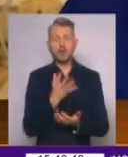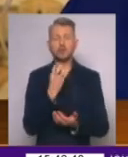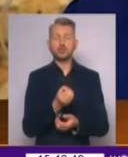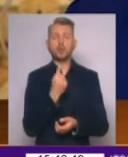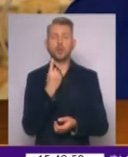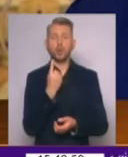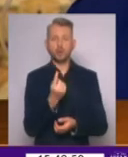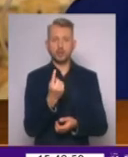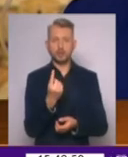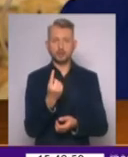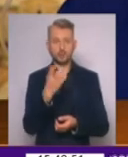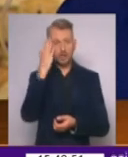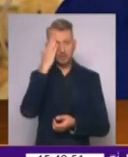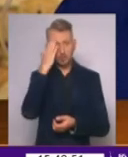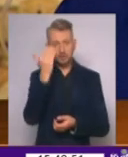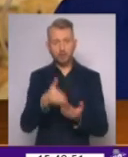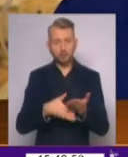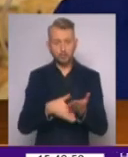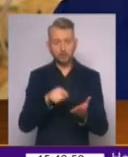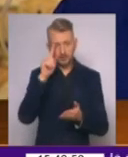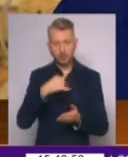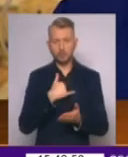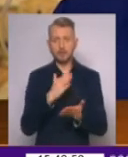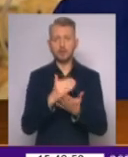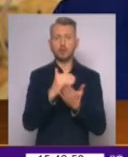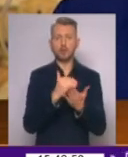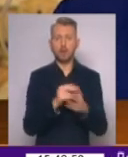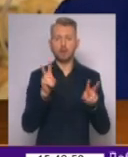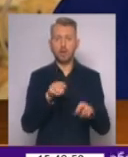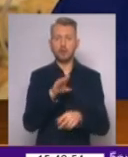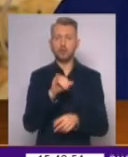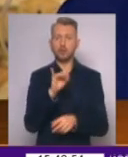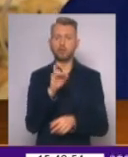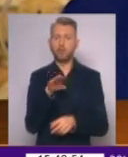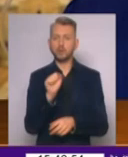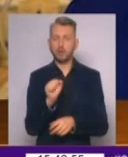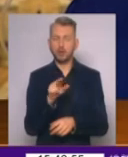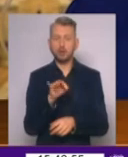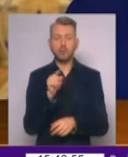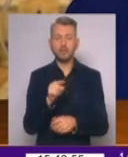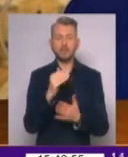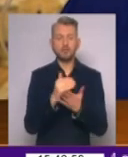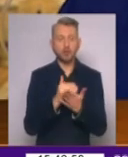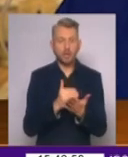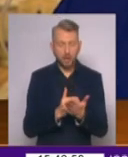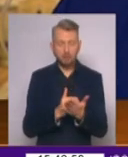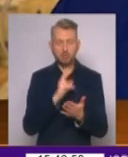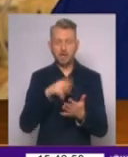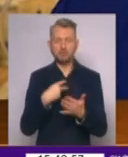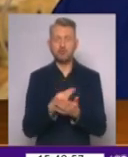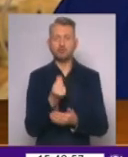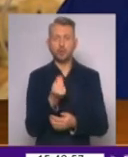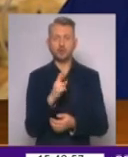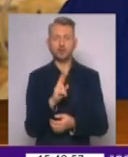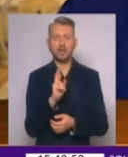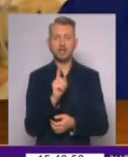один спосіб, яким допомогти. Ви знаєте, у нас є програма «Турбота». Так. По цій турбові передбачені кошти для